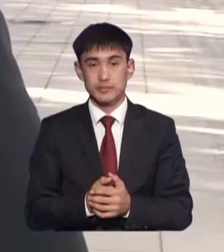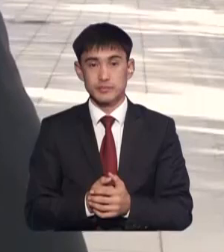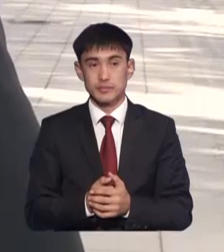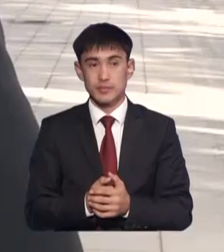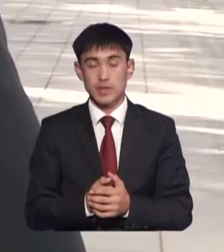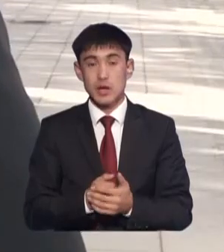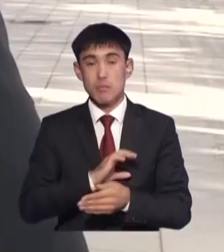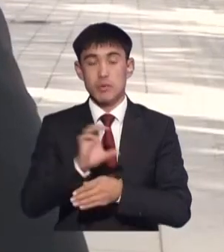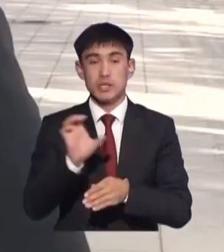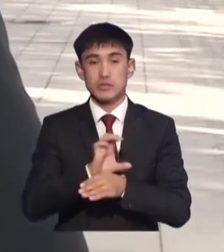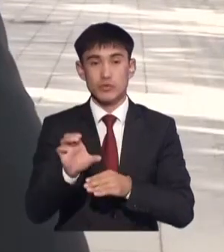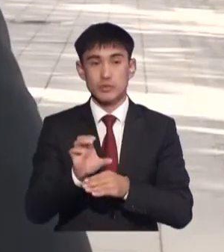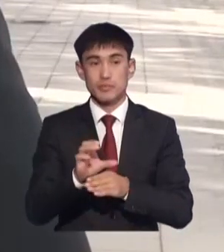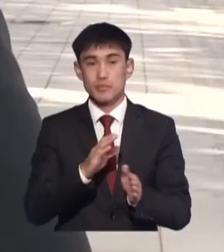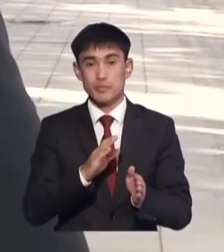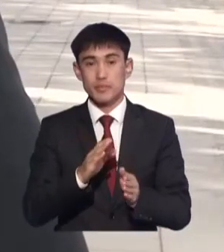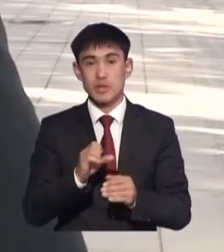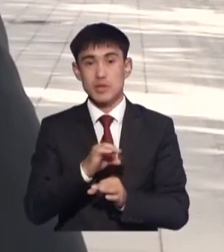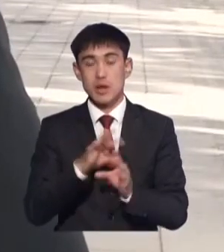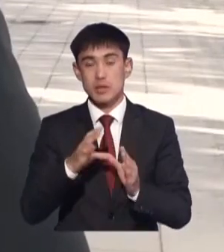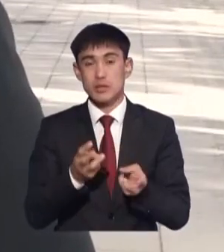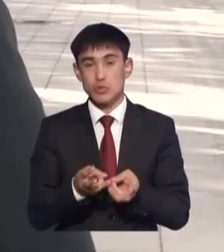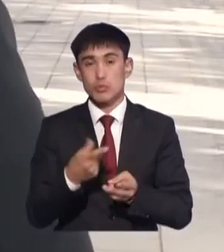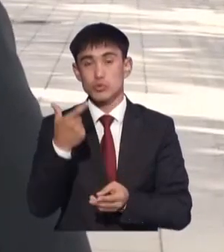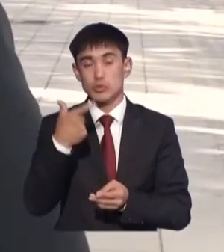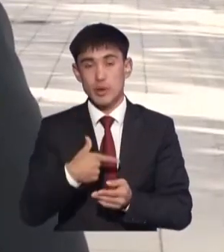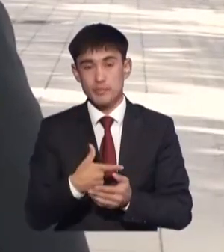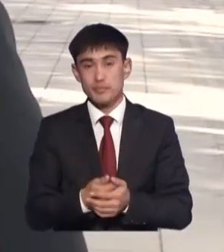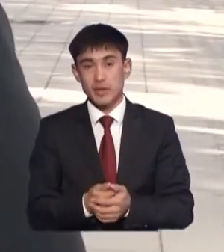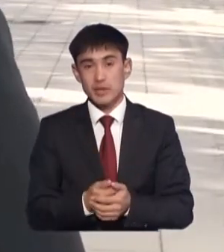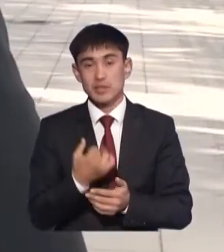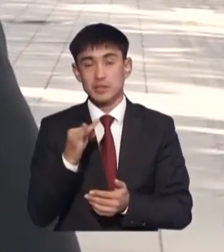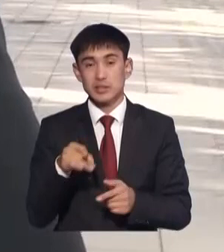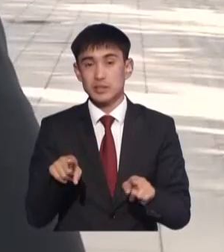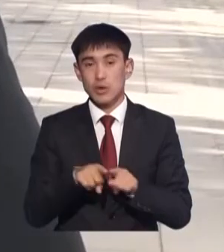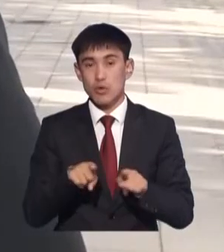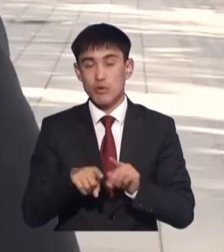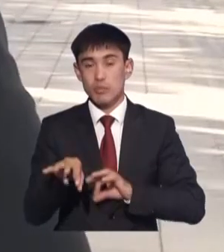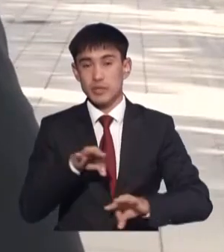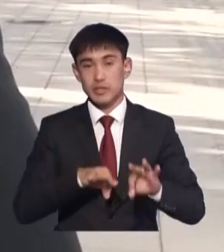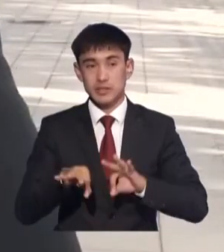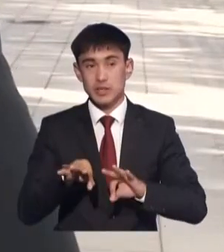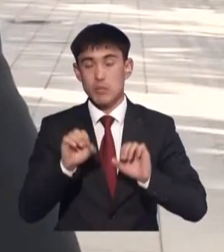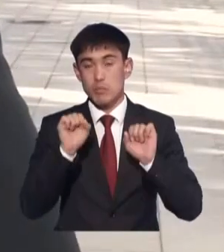также производим, уже наладили производство ядерного топлива у себя. И такого